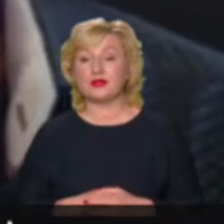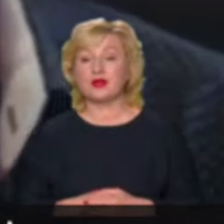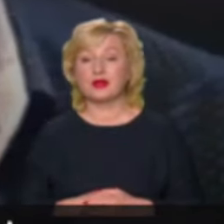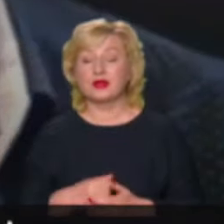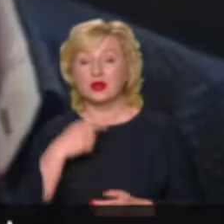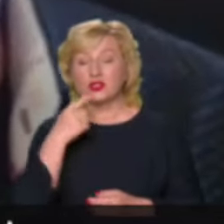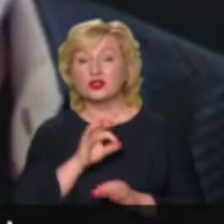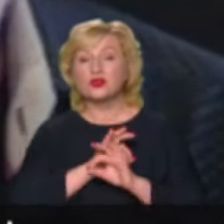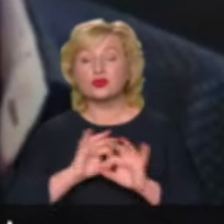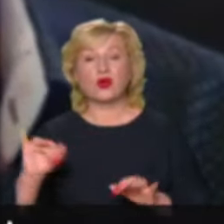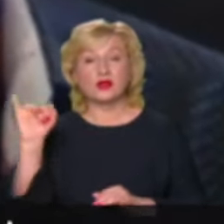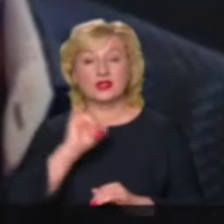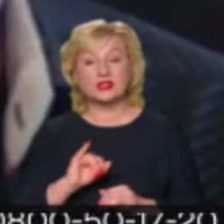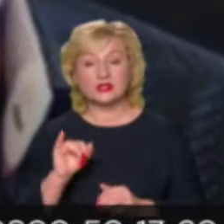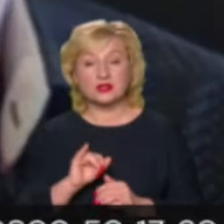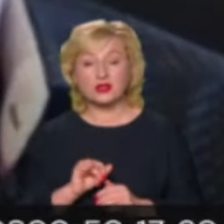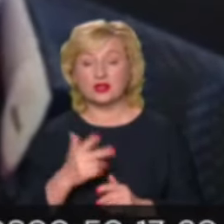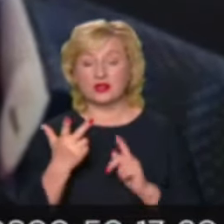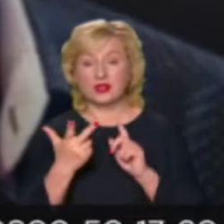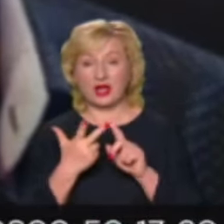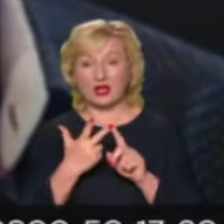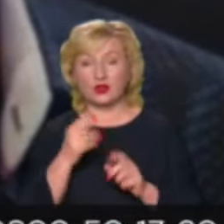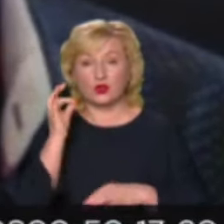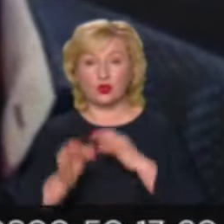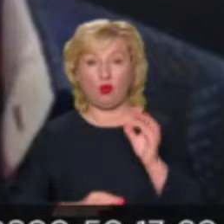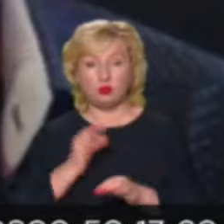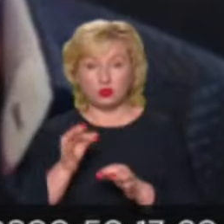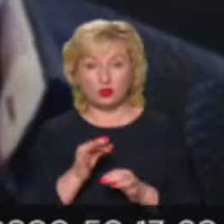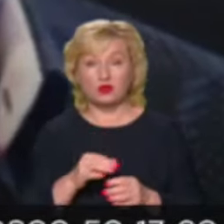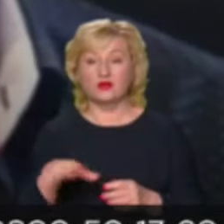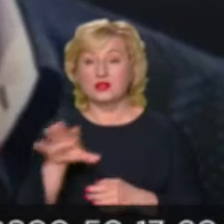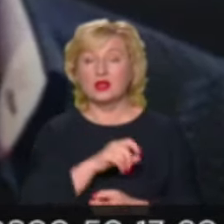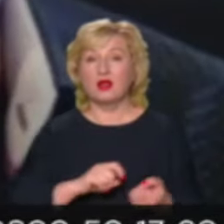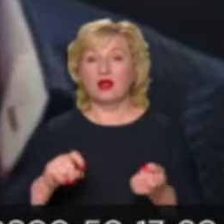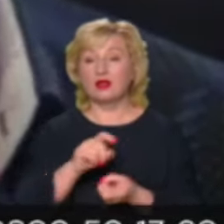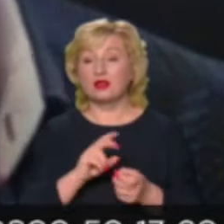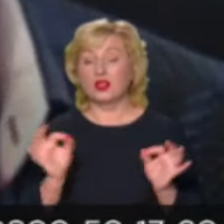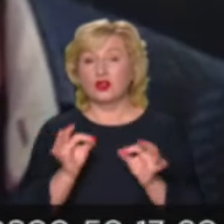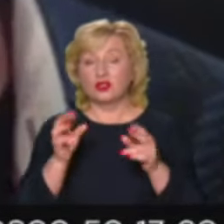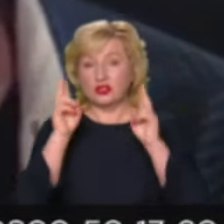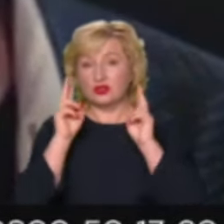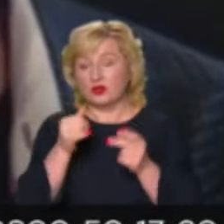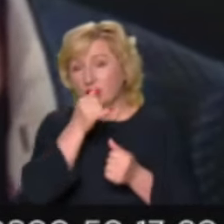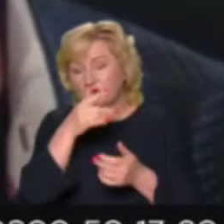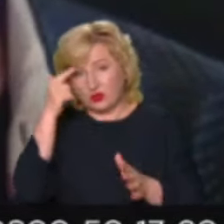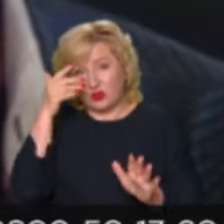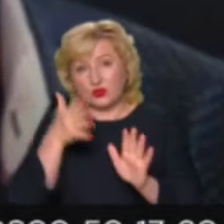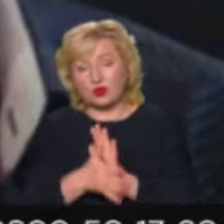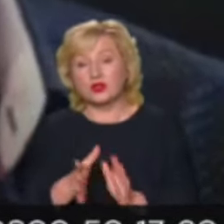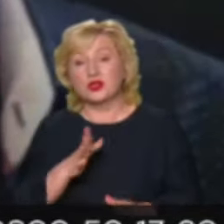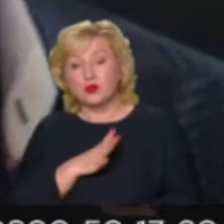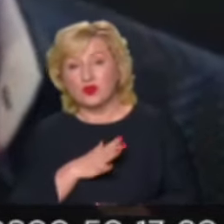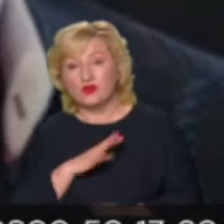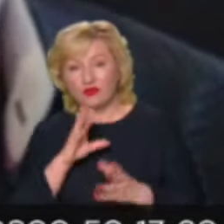кажу, чудова історія, вона вже третю добу там тягнеться, і всі, ніхто нічого не може зрозуміти. Що чи там був хлопчик,